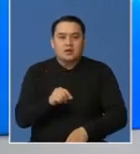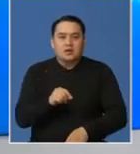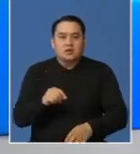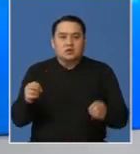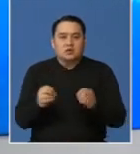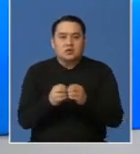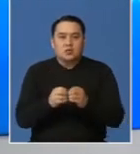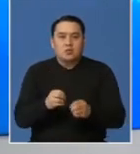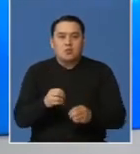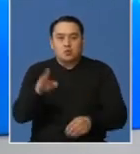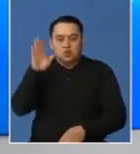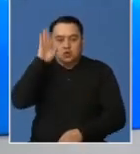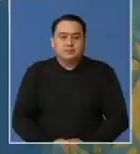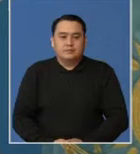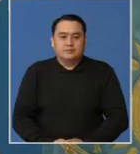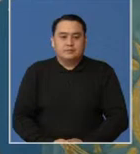в ДТП мужчину.